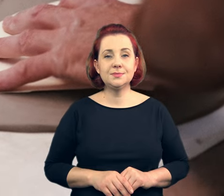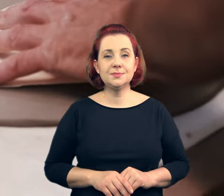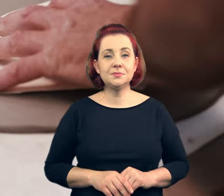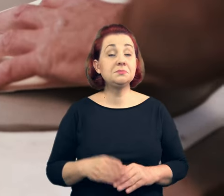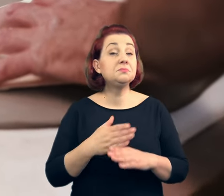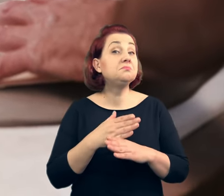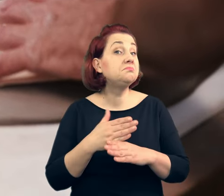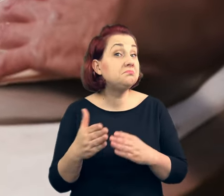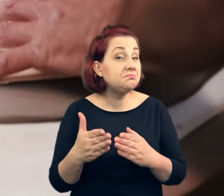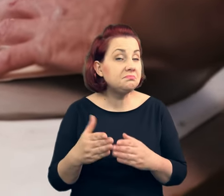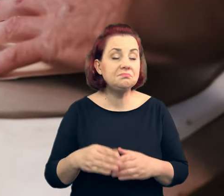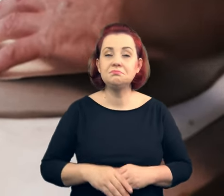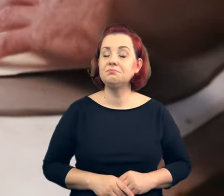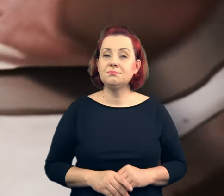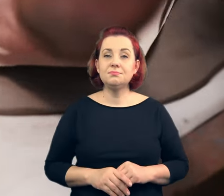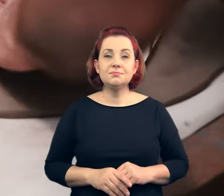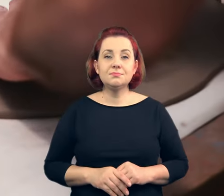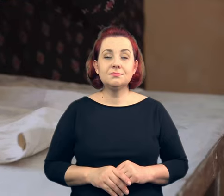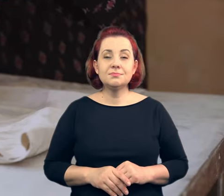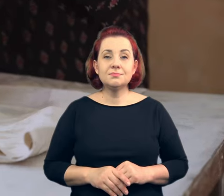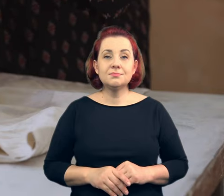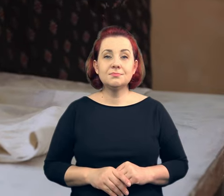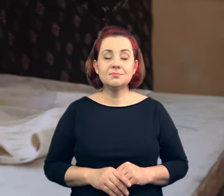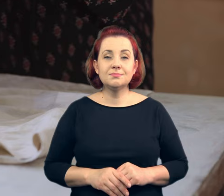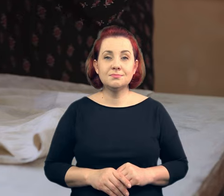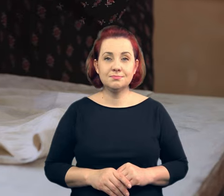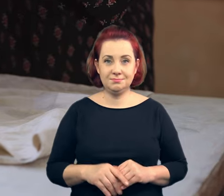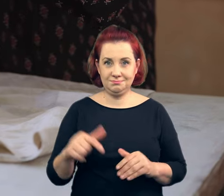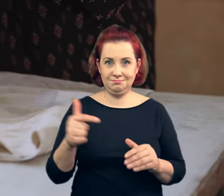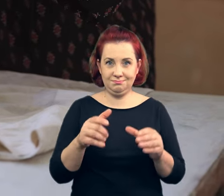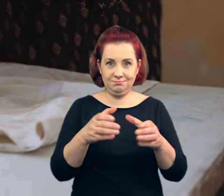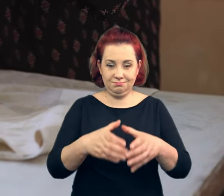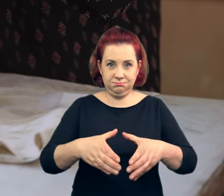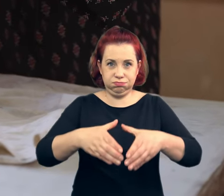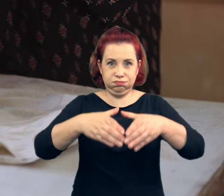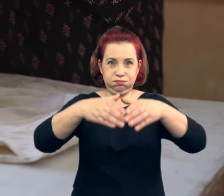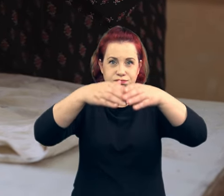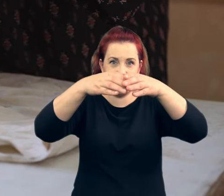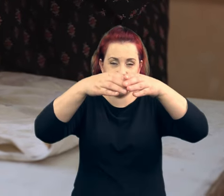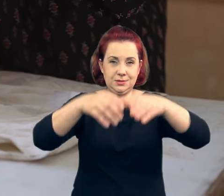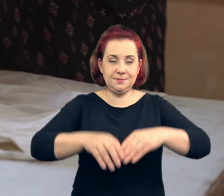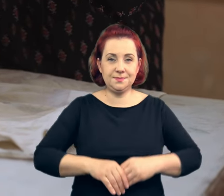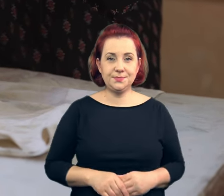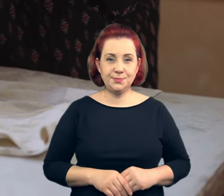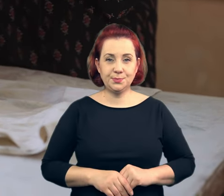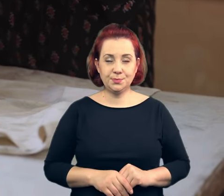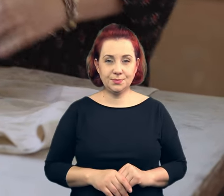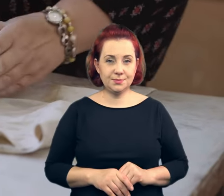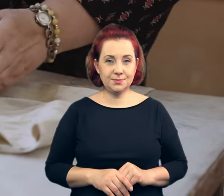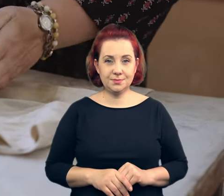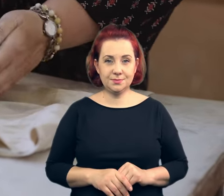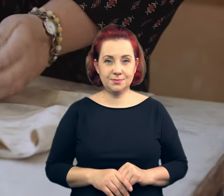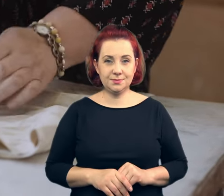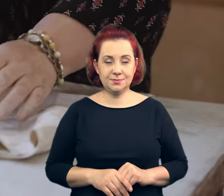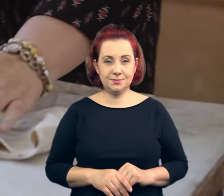Co teraz dalej robię? No teraz muszę z tego zbudować bryłę. Układam